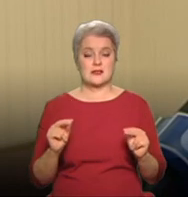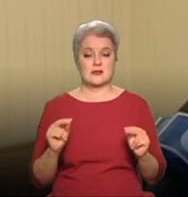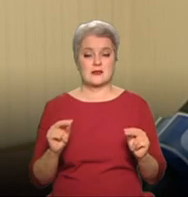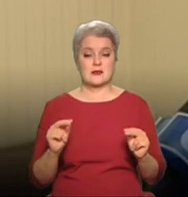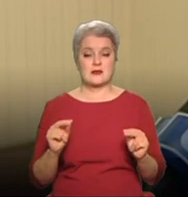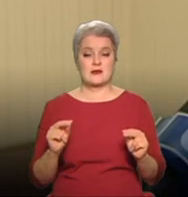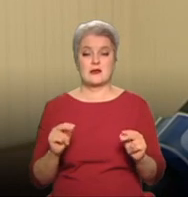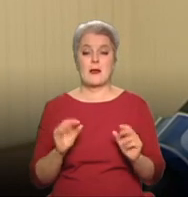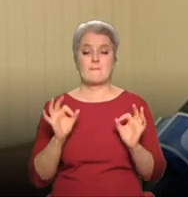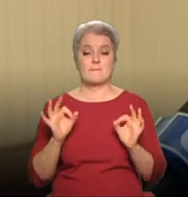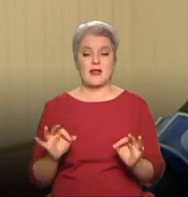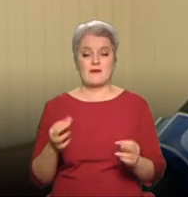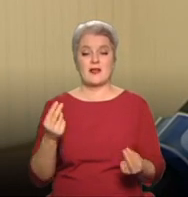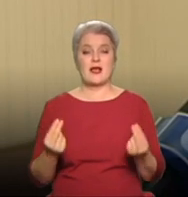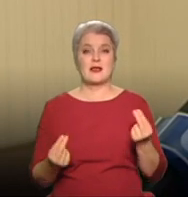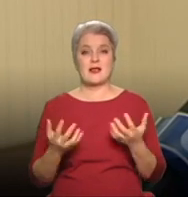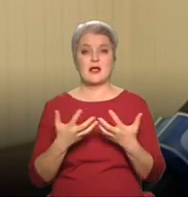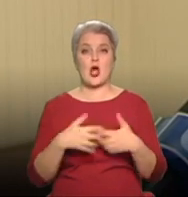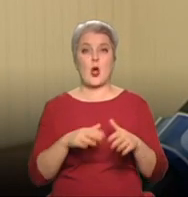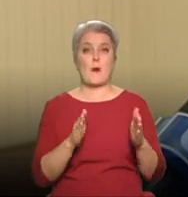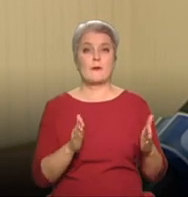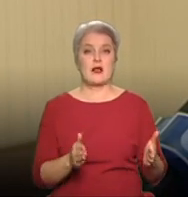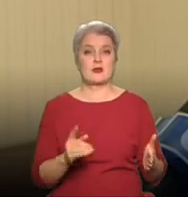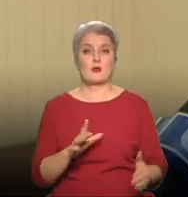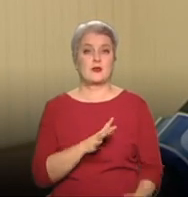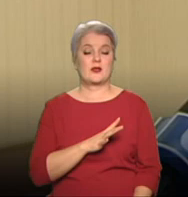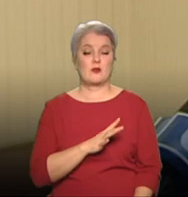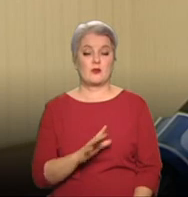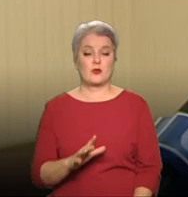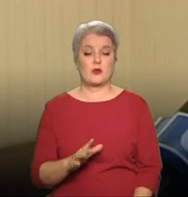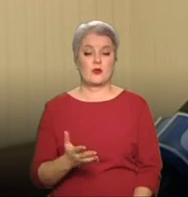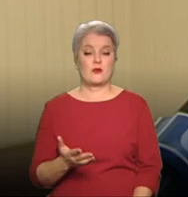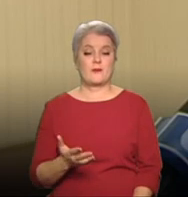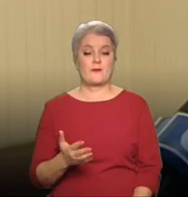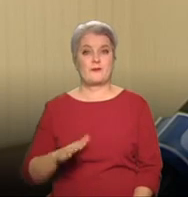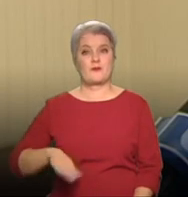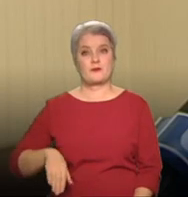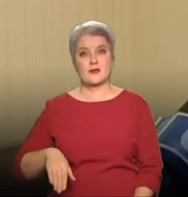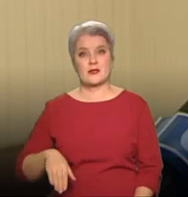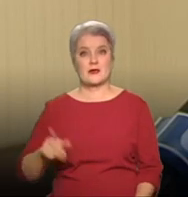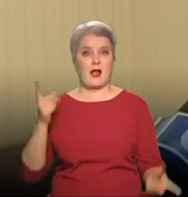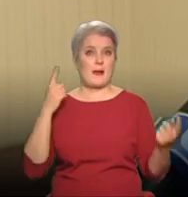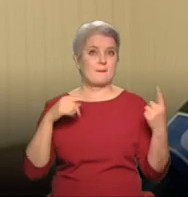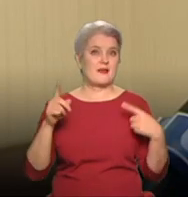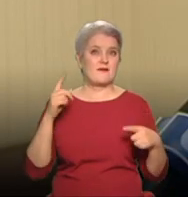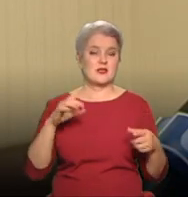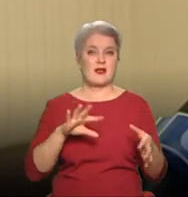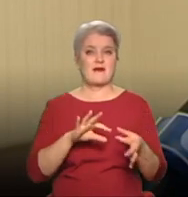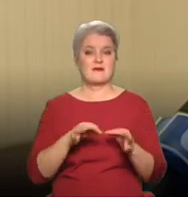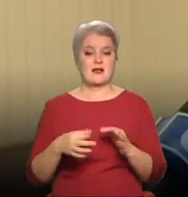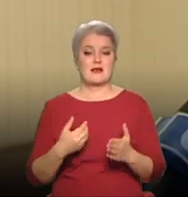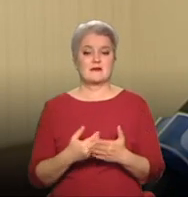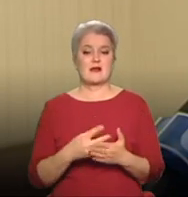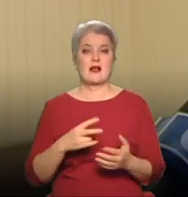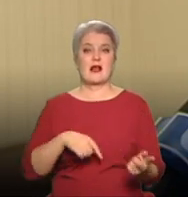чесне, правильне гральне обладнання, да, щоб не було там пізніше міфічних якихось там фраз, що типу там на рулетки